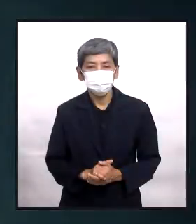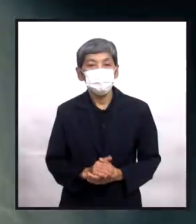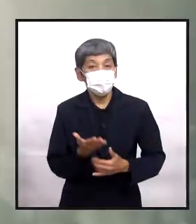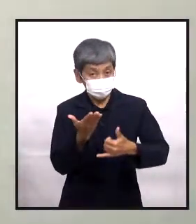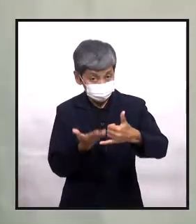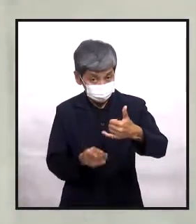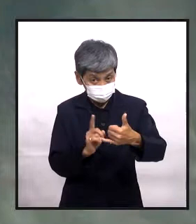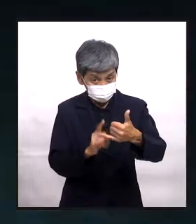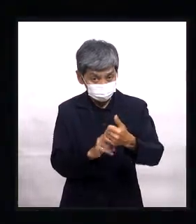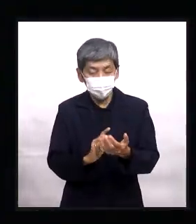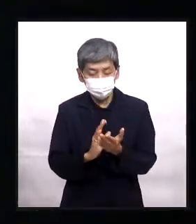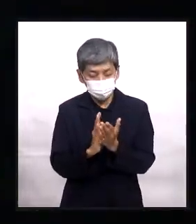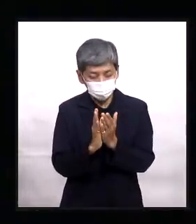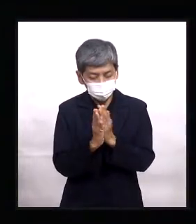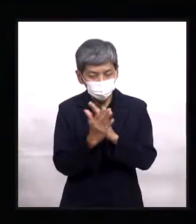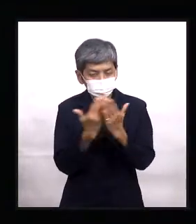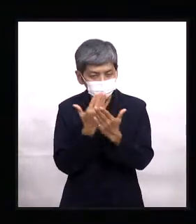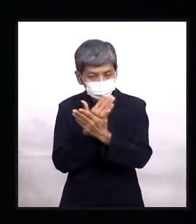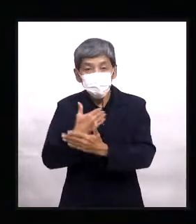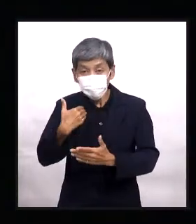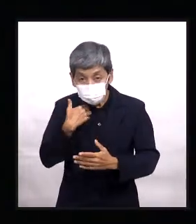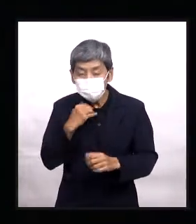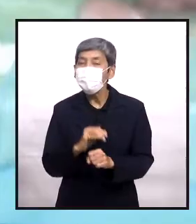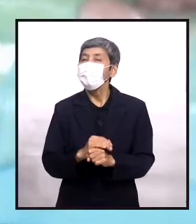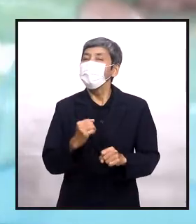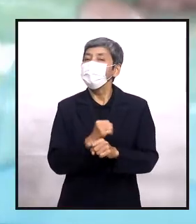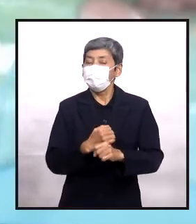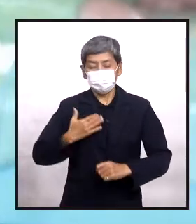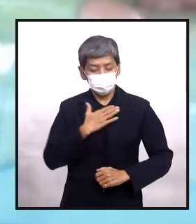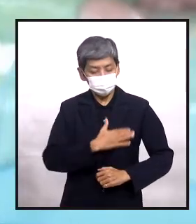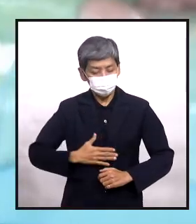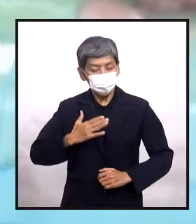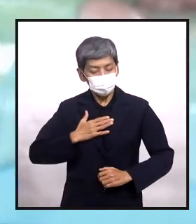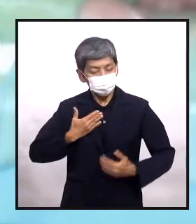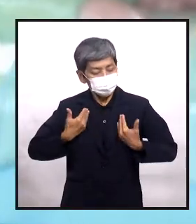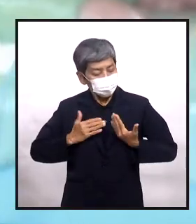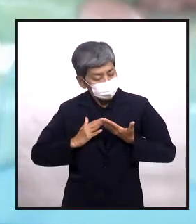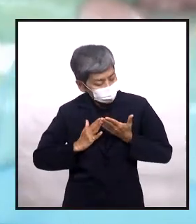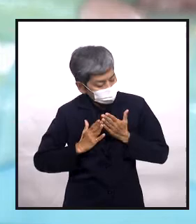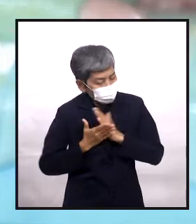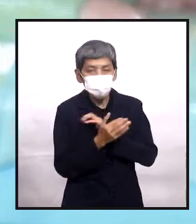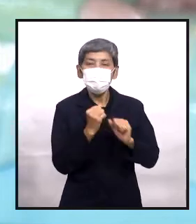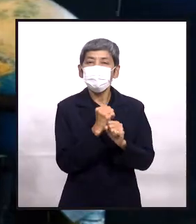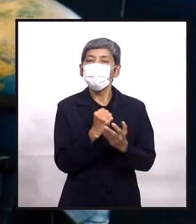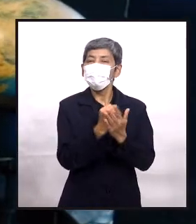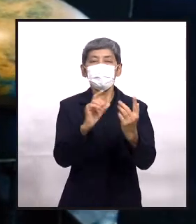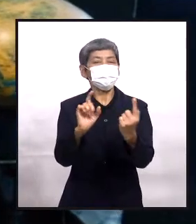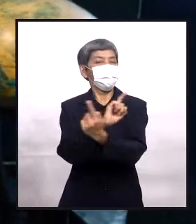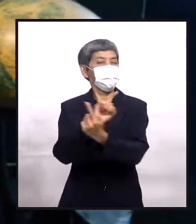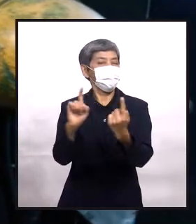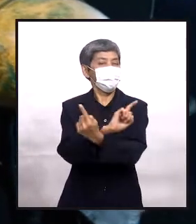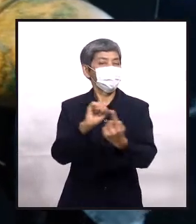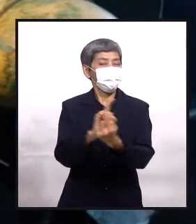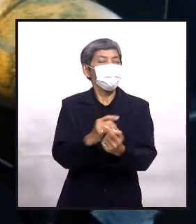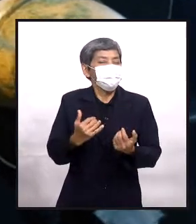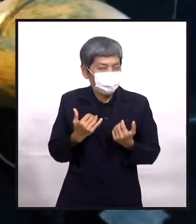วีรณัฐผ่านวิกฤตการเปลี่ยนแปลงหลายอย่างรวมถึงการเปลี่ยนแปลงภายในตัวเองที่สร้างแรงกระเพื่อมส่งต่อให้กับสังคมมาอย่างต่